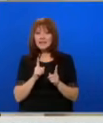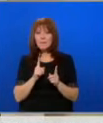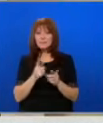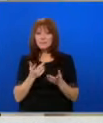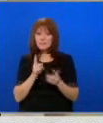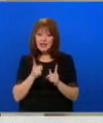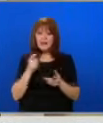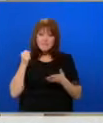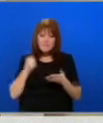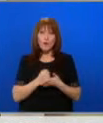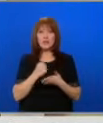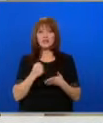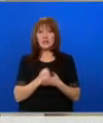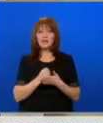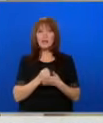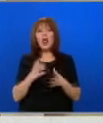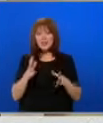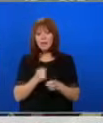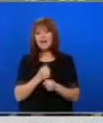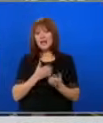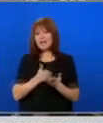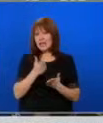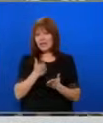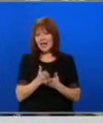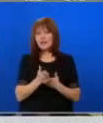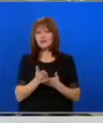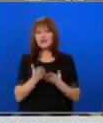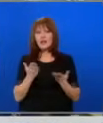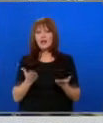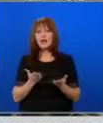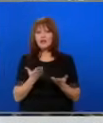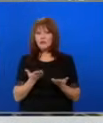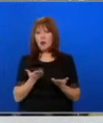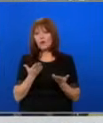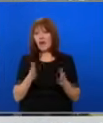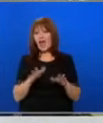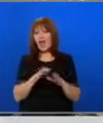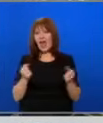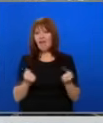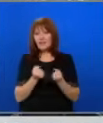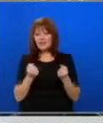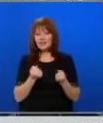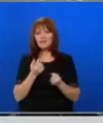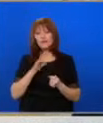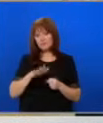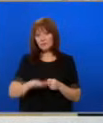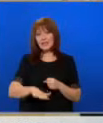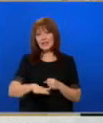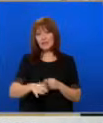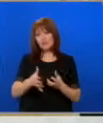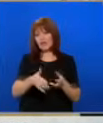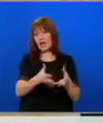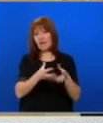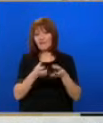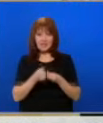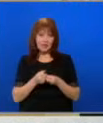в даден момент те са намерили все пак начина. Не толкова директен, но се оказва ефективен, щом детето в момента е изведено и